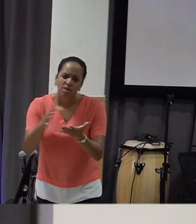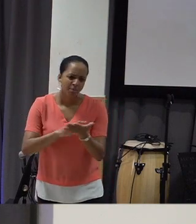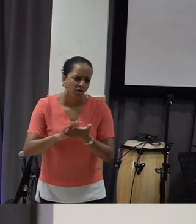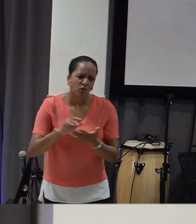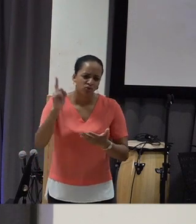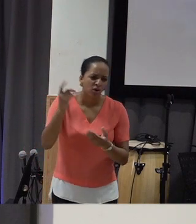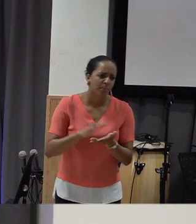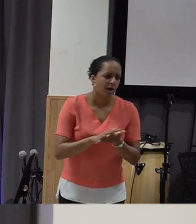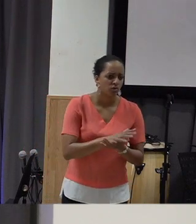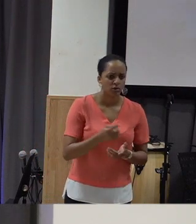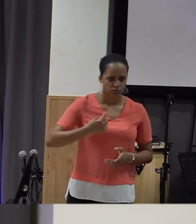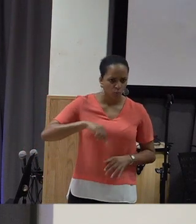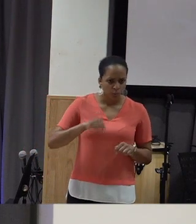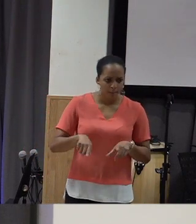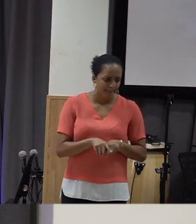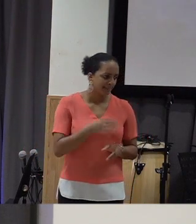pardonnera nos méfaits à nous.